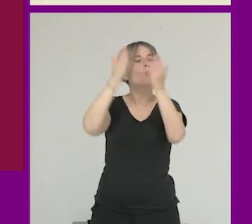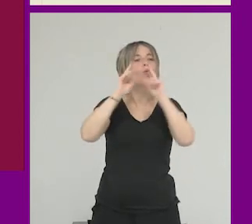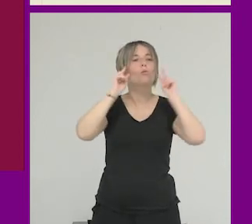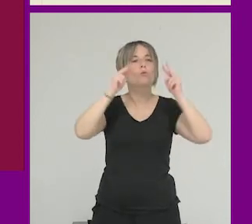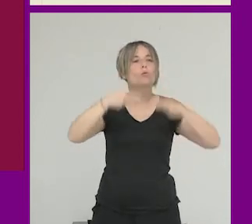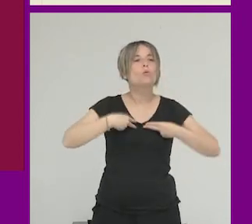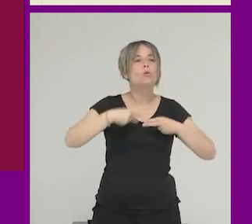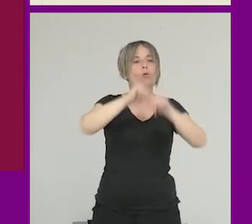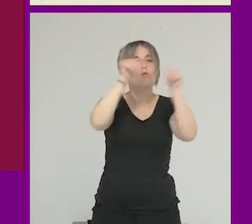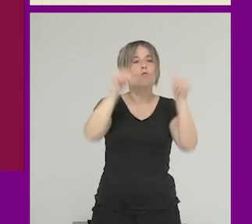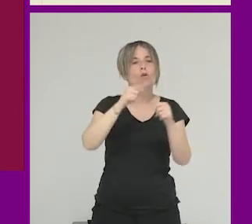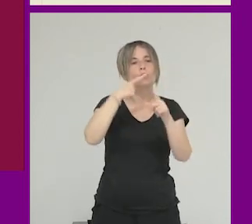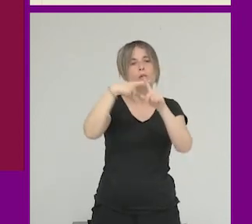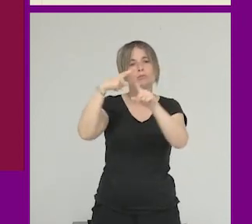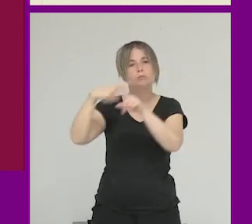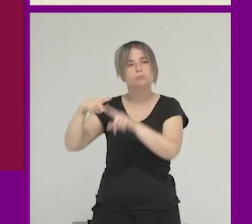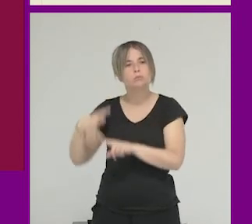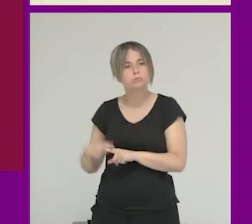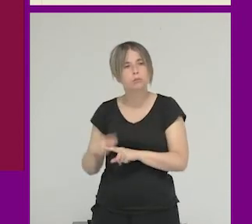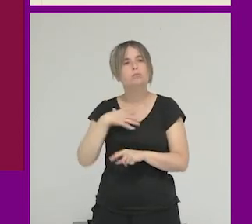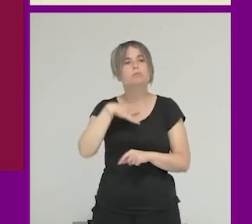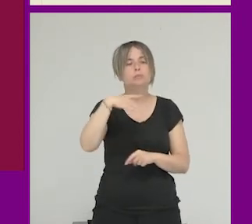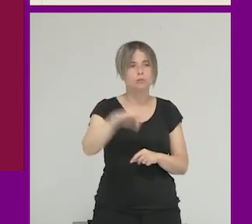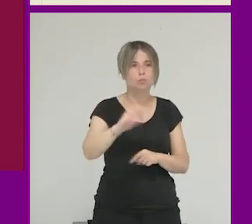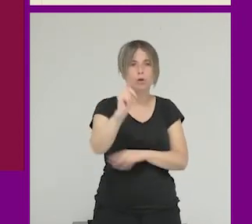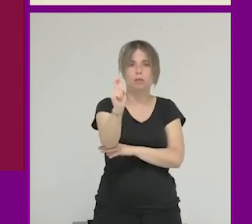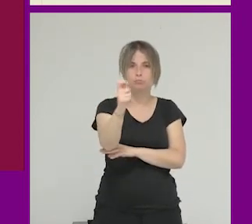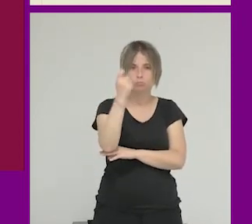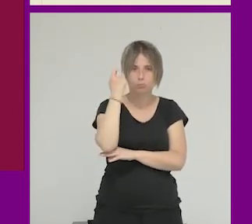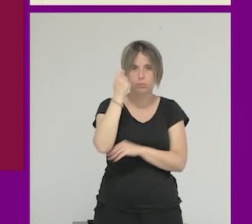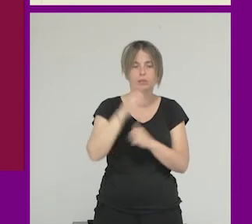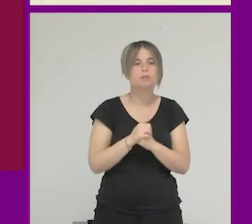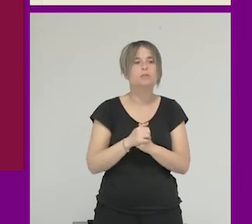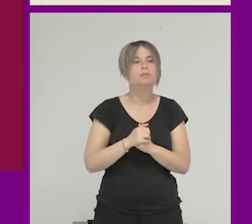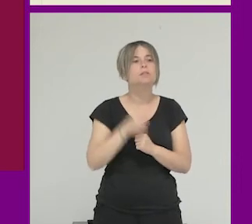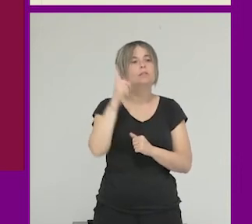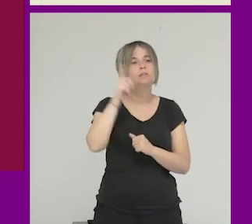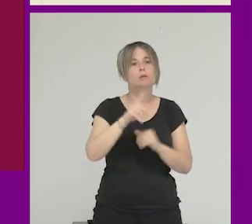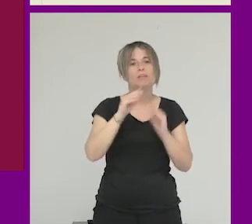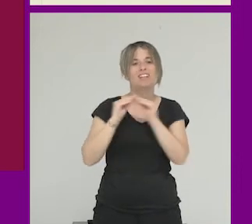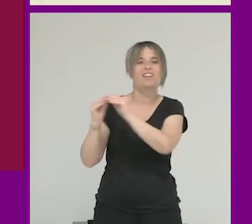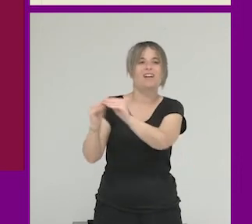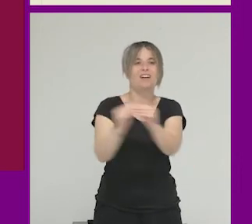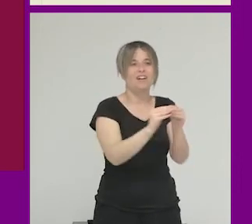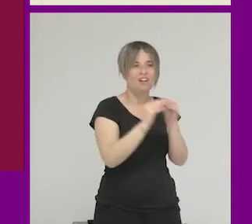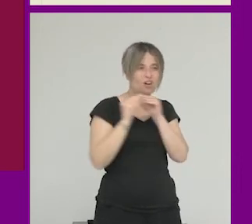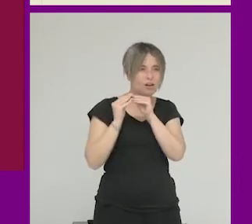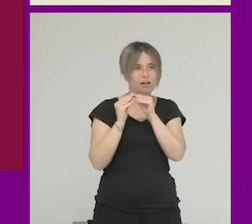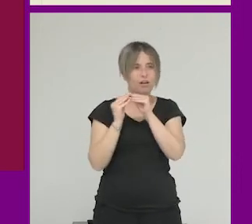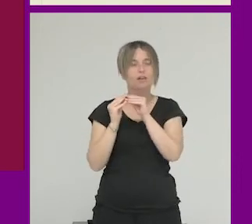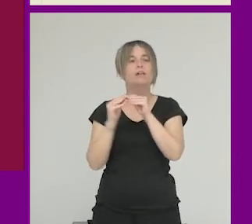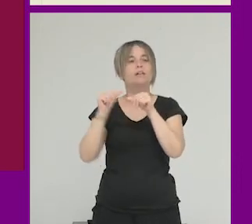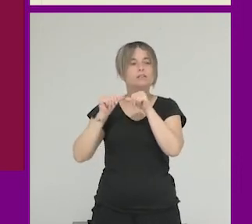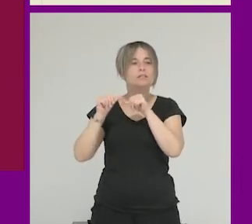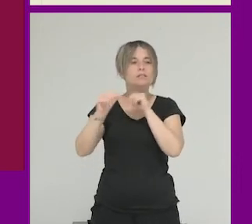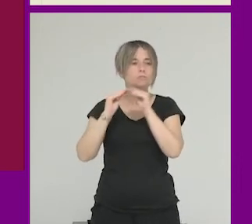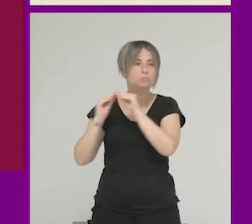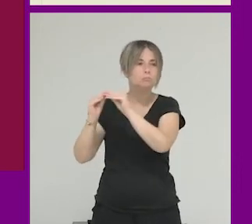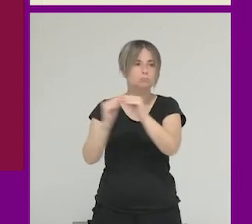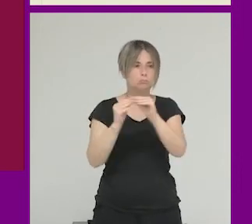modu ezberdin baten. Lana aipatzen dut, aitatasun hegemonikoa datorrela kontzeptu bat,